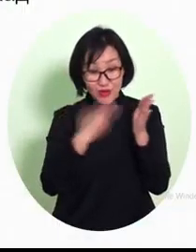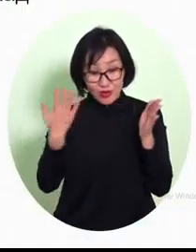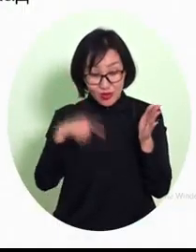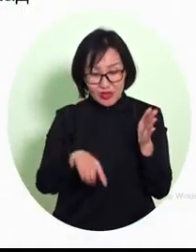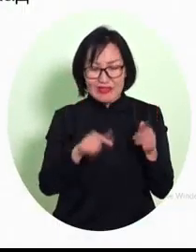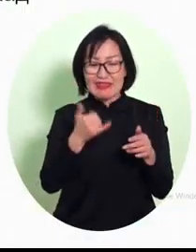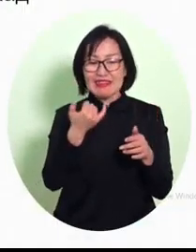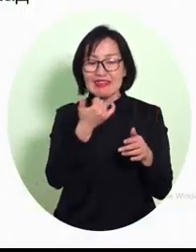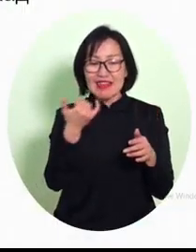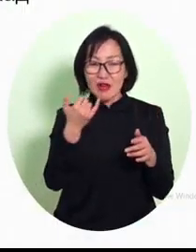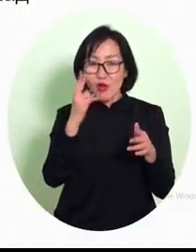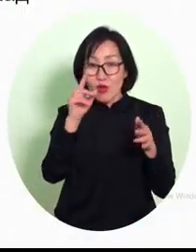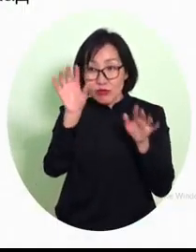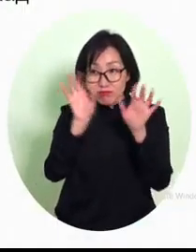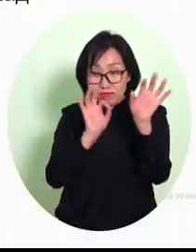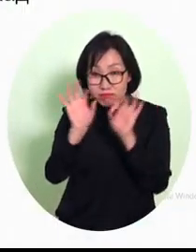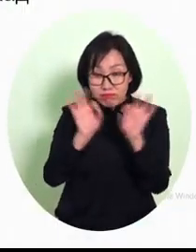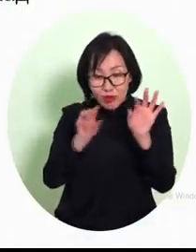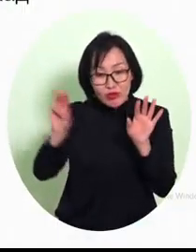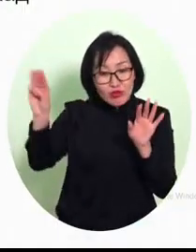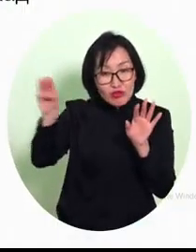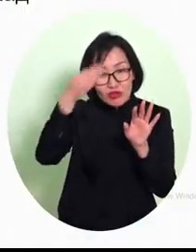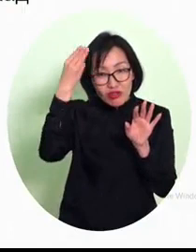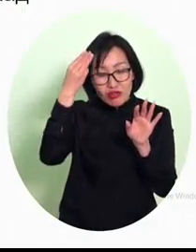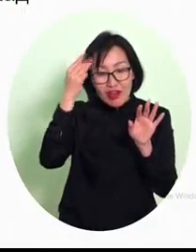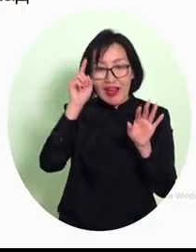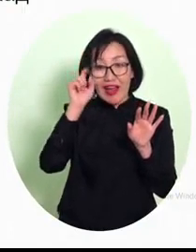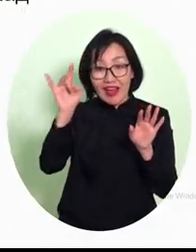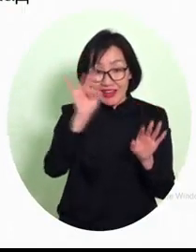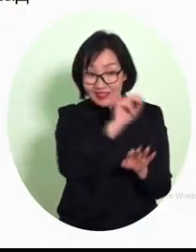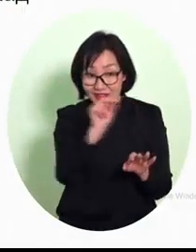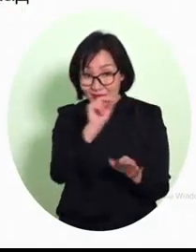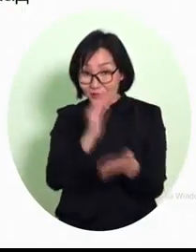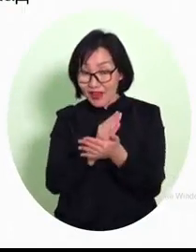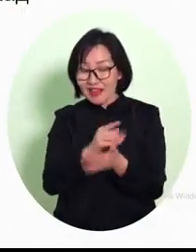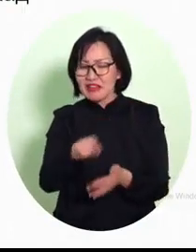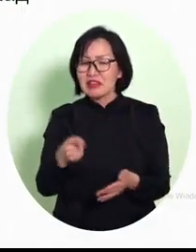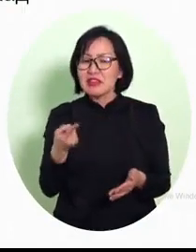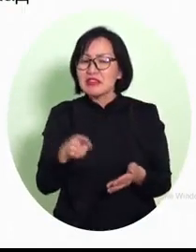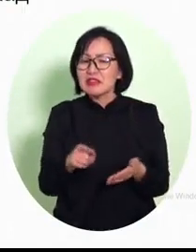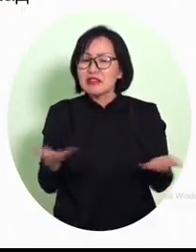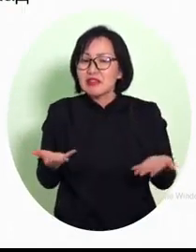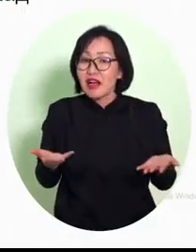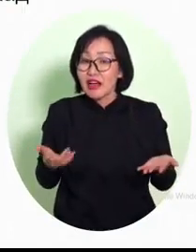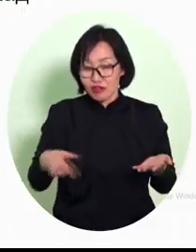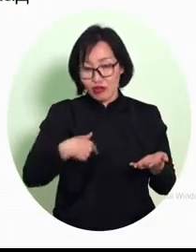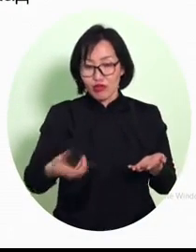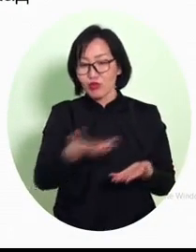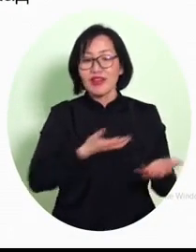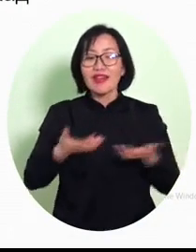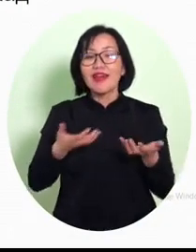мань үгсийг зарим үгсийг тодруулсан байна. Тодо хараар тэмдэглэсэн байна. За яагаад гэдэг талаар